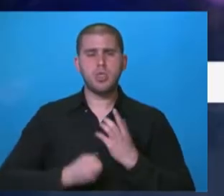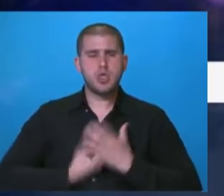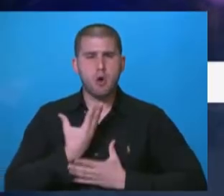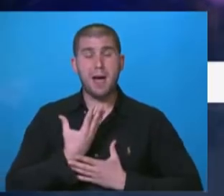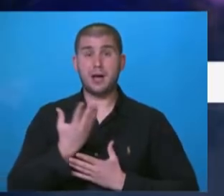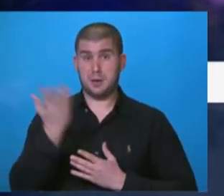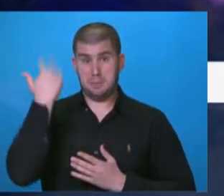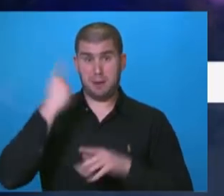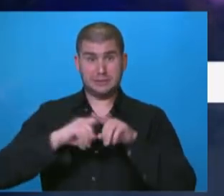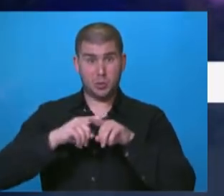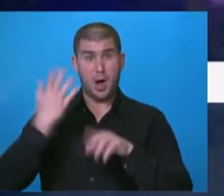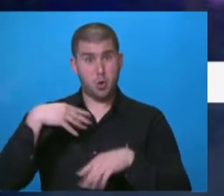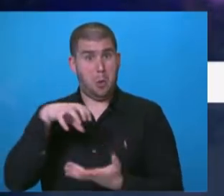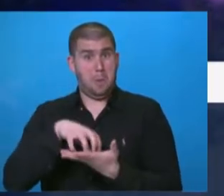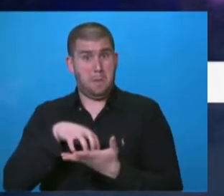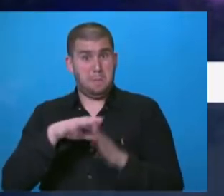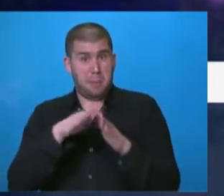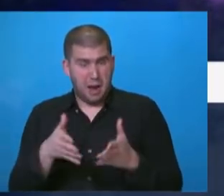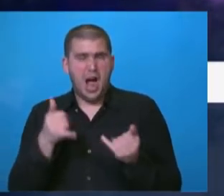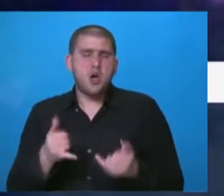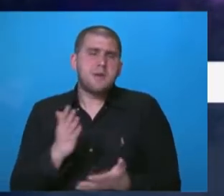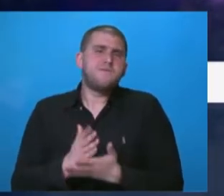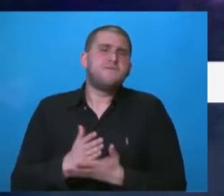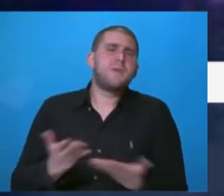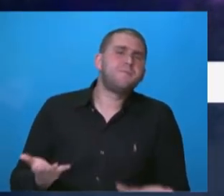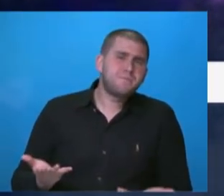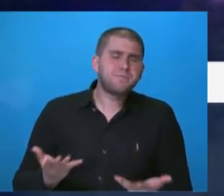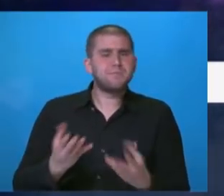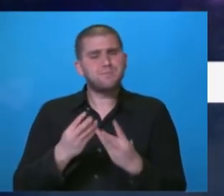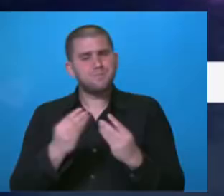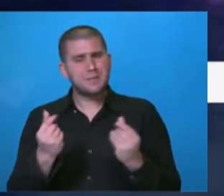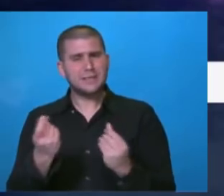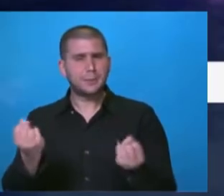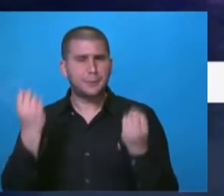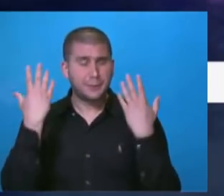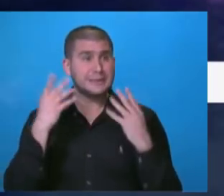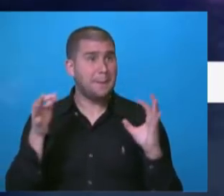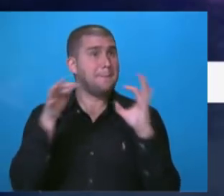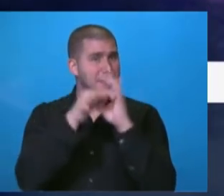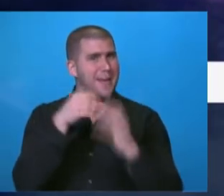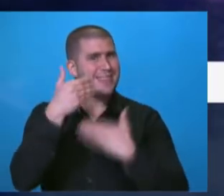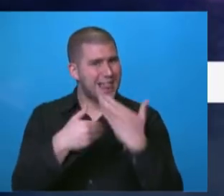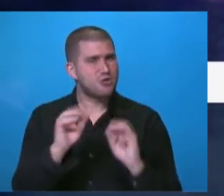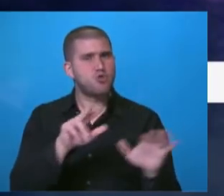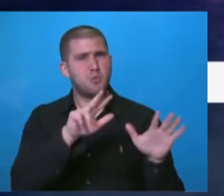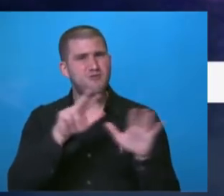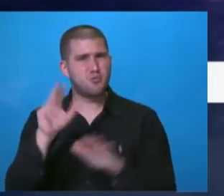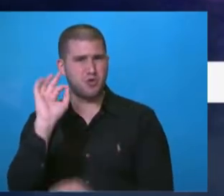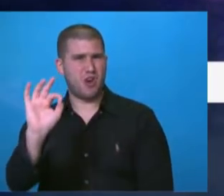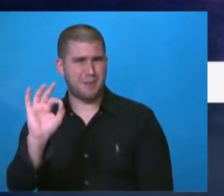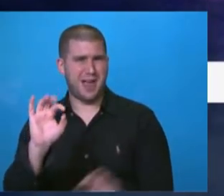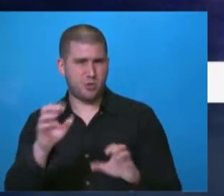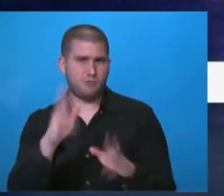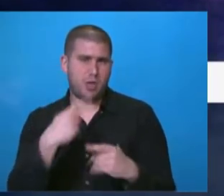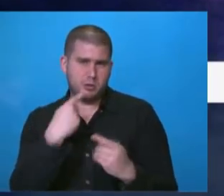היו במרכז הבמה, והיום הם קצת מאחור. זה ממש מתחבר לתהליך שכאן 88 עברה, אפשר לדבר על זה